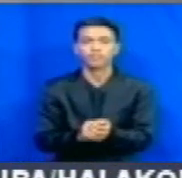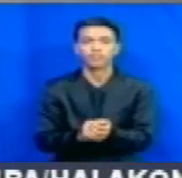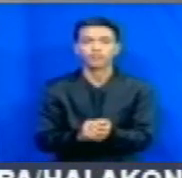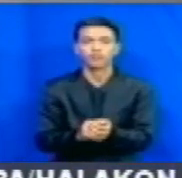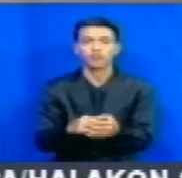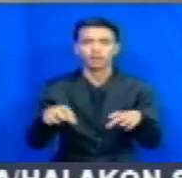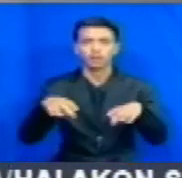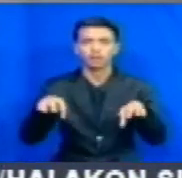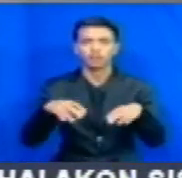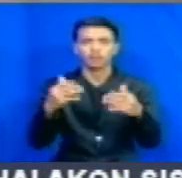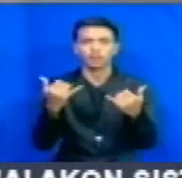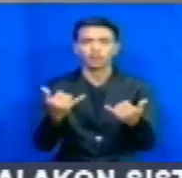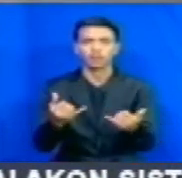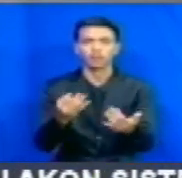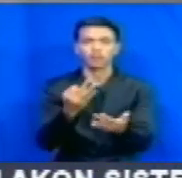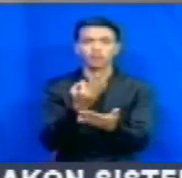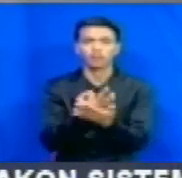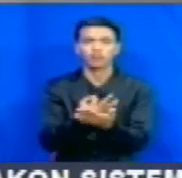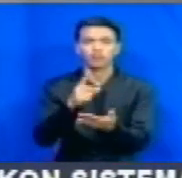untuk pekerjaan ini